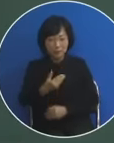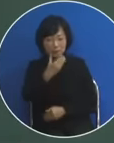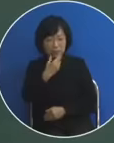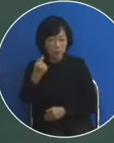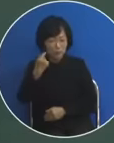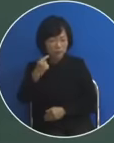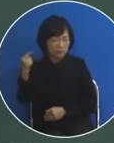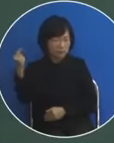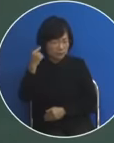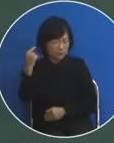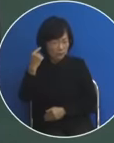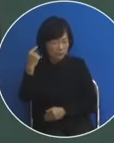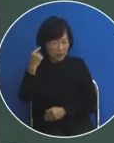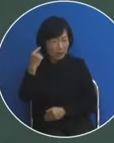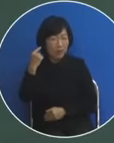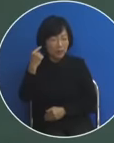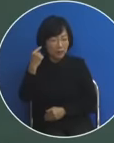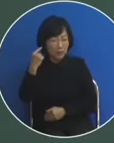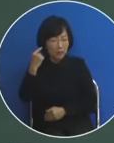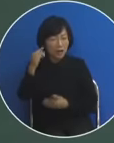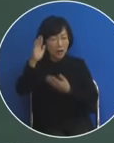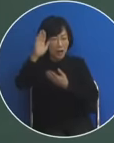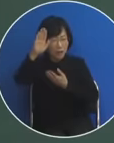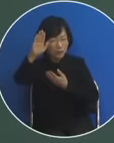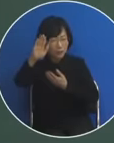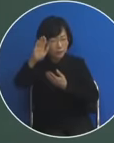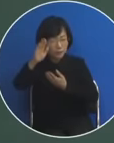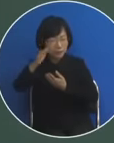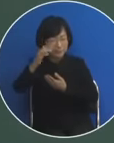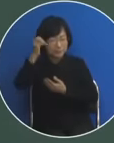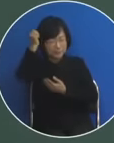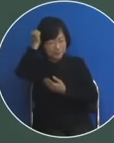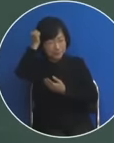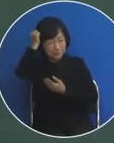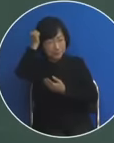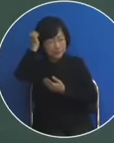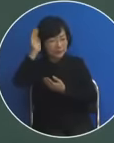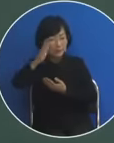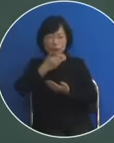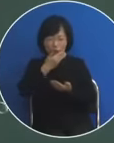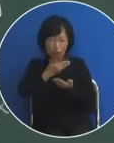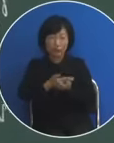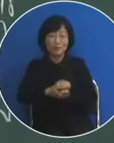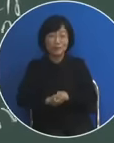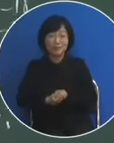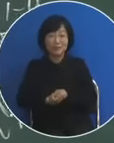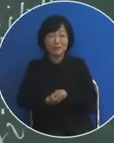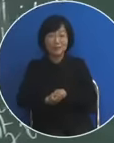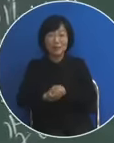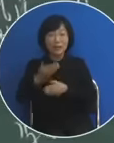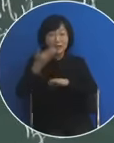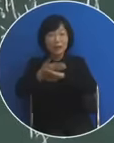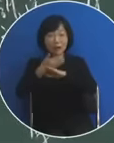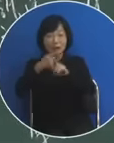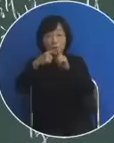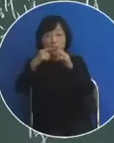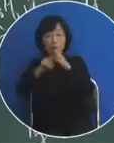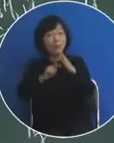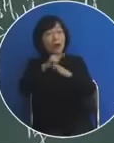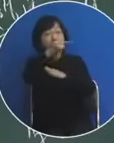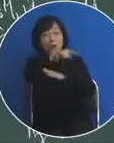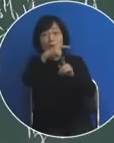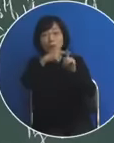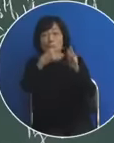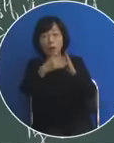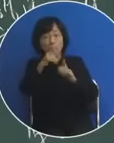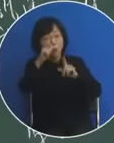keep on emphasizing the gospel, and you have to realize how influential that is. 교회들이 말이죠. 싸움부터 치고받고는 못 봤죠. 그게 복음